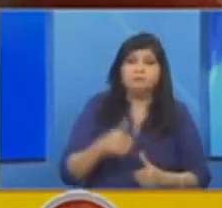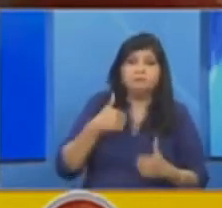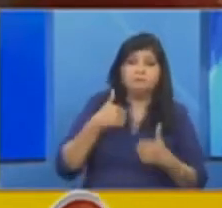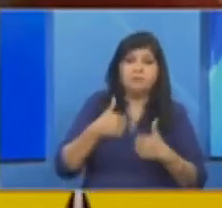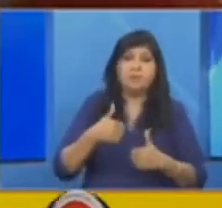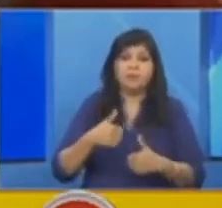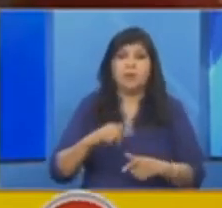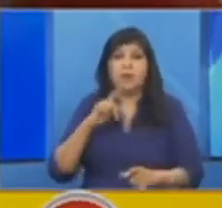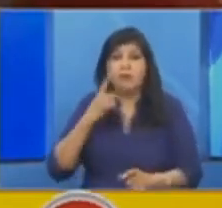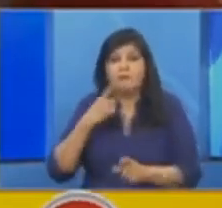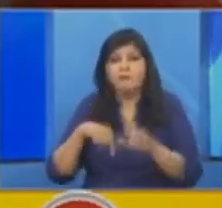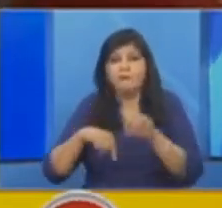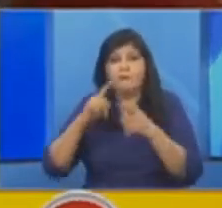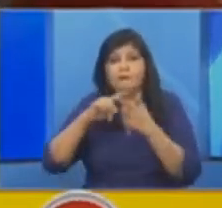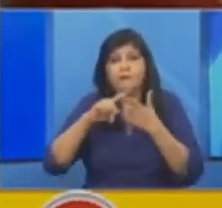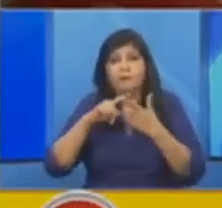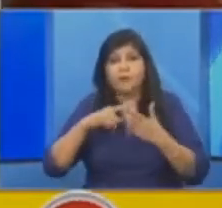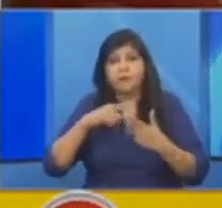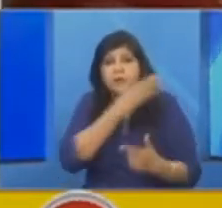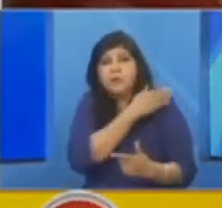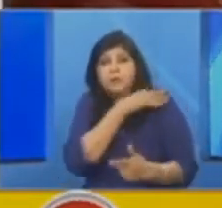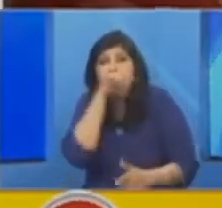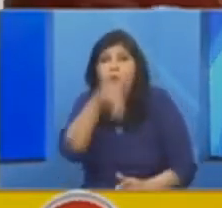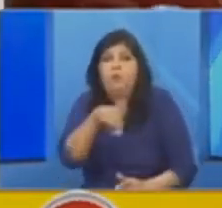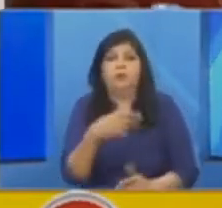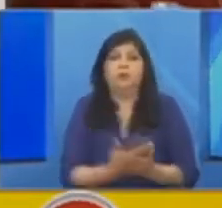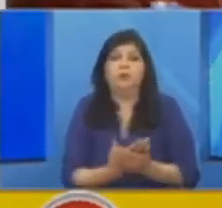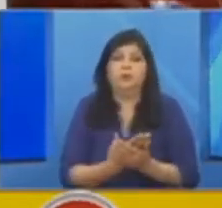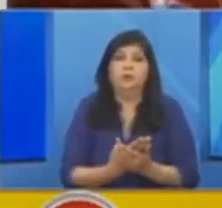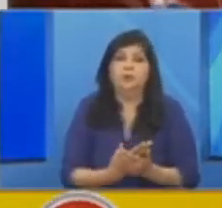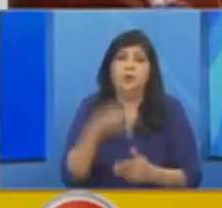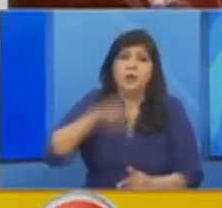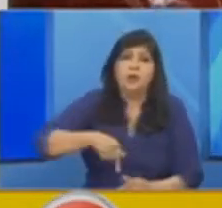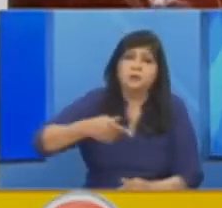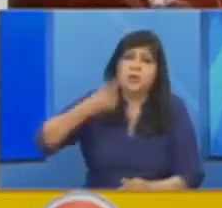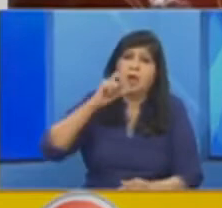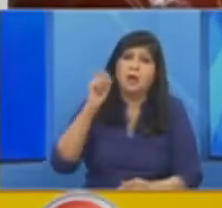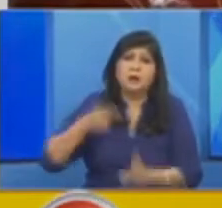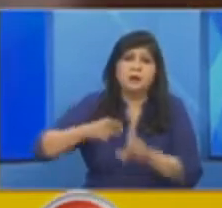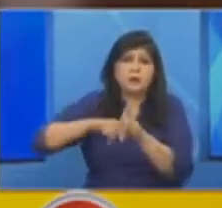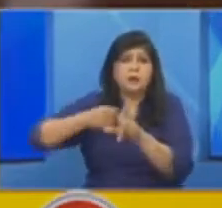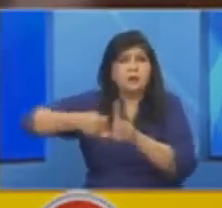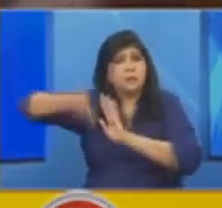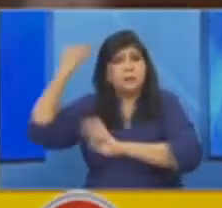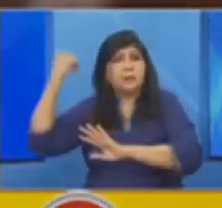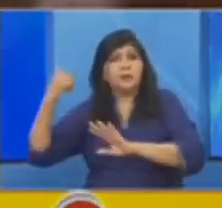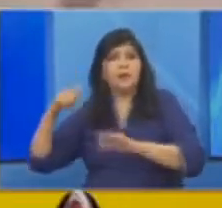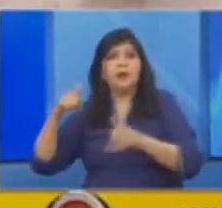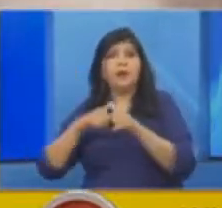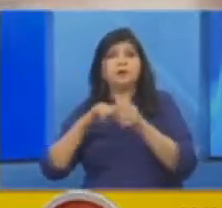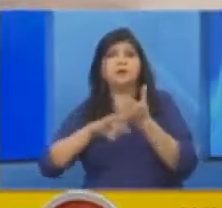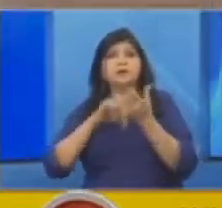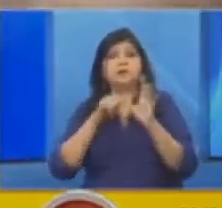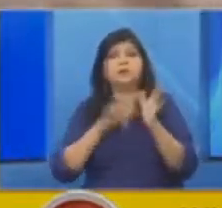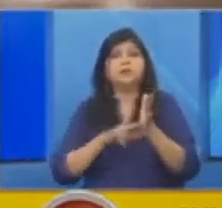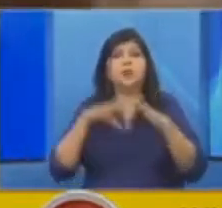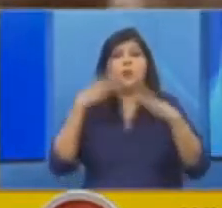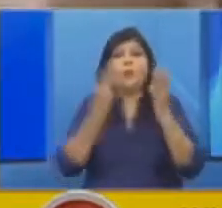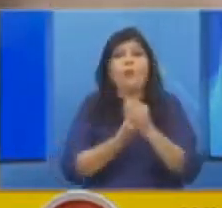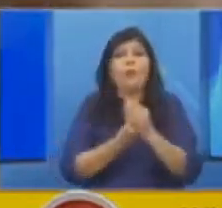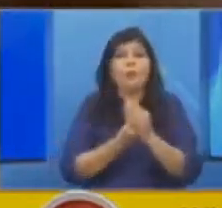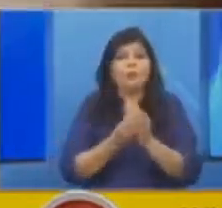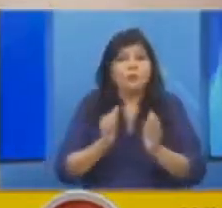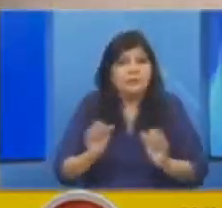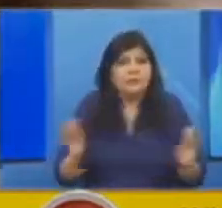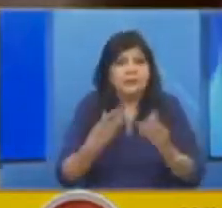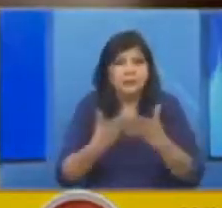निभानी है और यह अवसर भी है जब आज से सो वर्स पहले असयोग आंदोलन शुरू हुआ तो गांदी जी ने